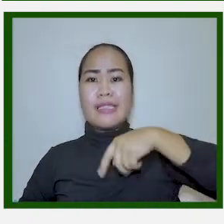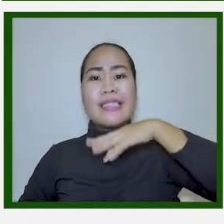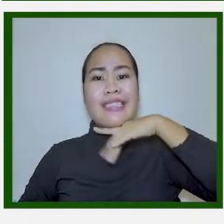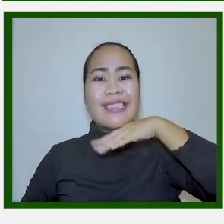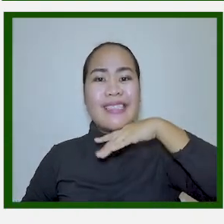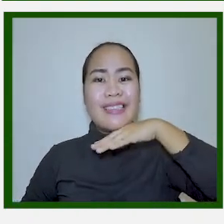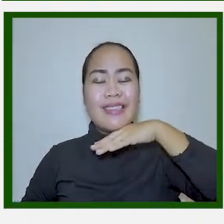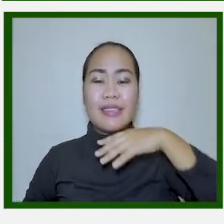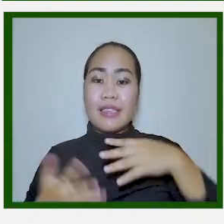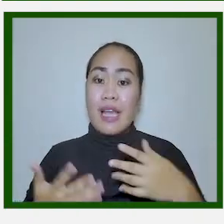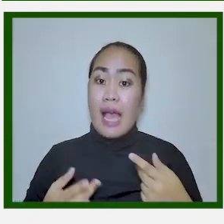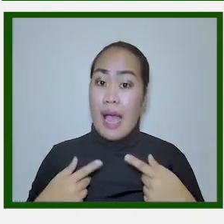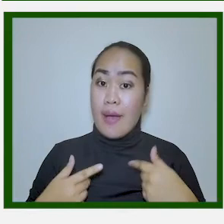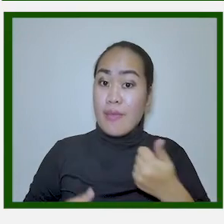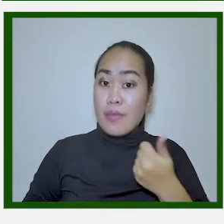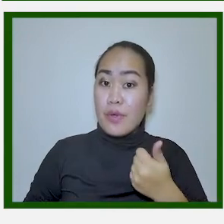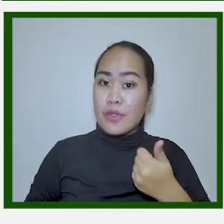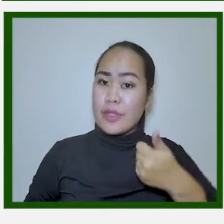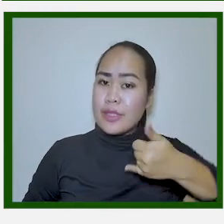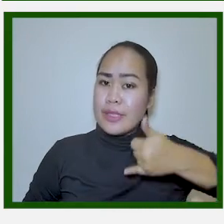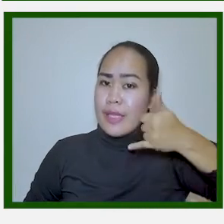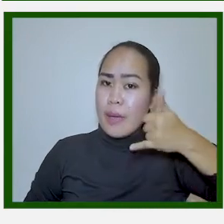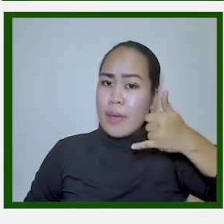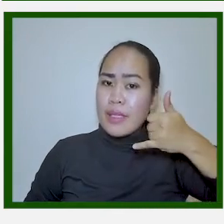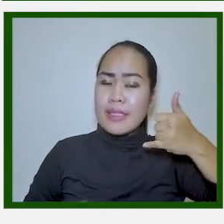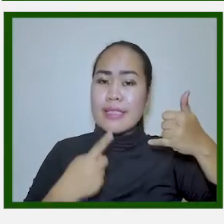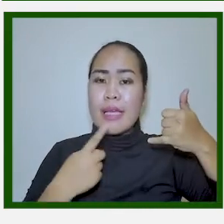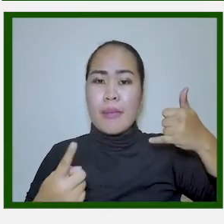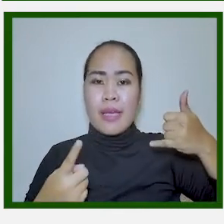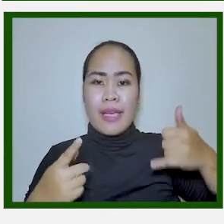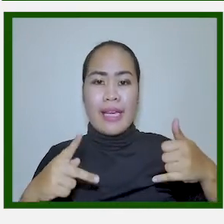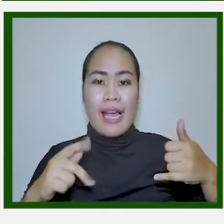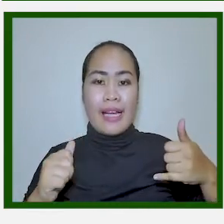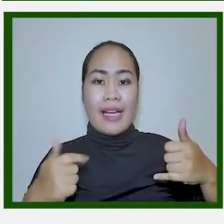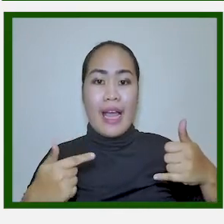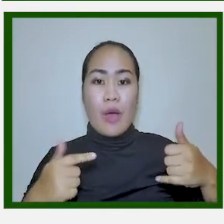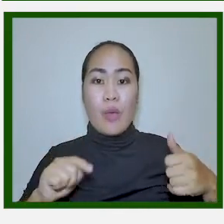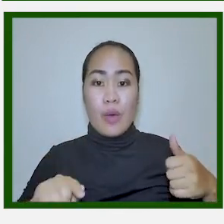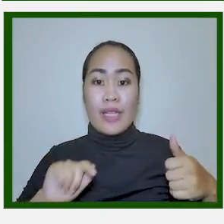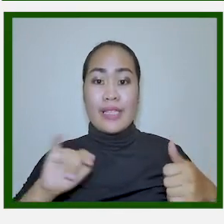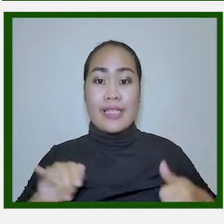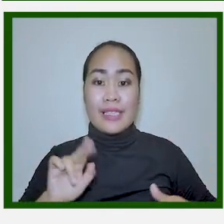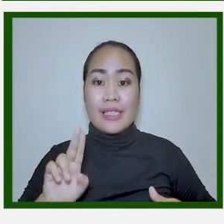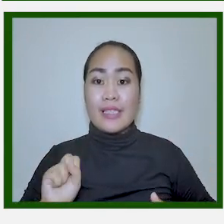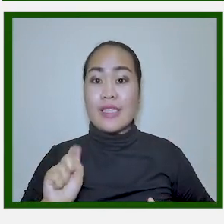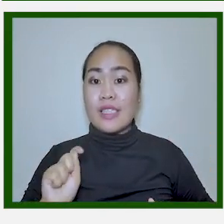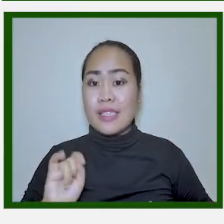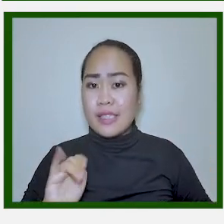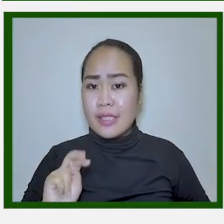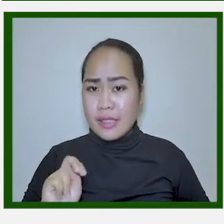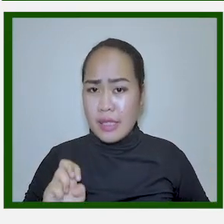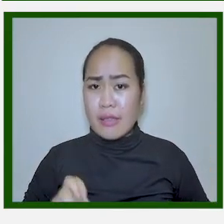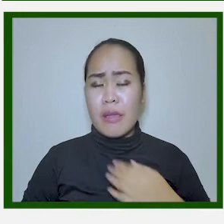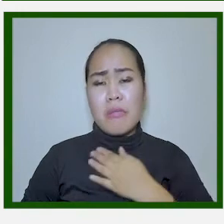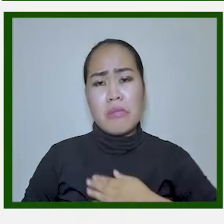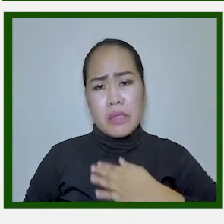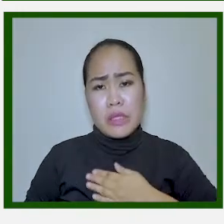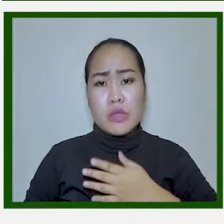na tumatawag, no? May nakausap pa nga si Kagawa Justin na gusto rin na sana i-pick up, no, yung kanilang